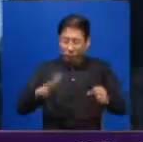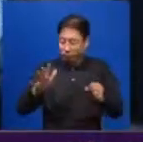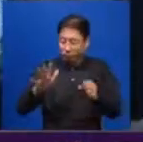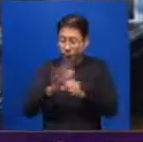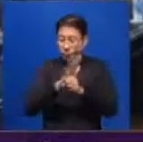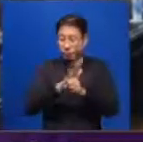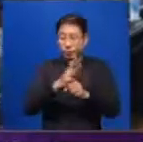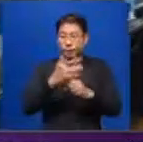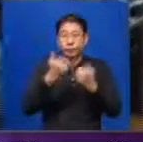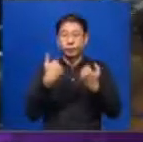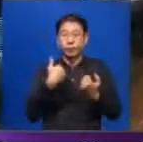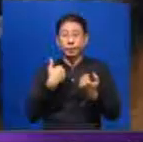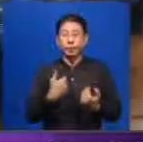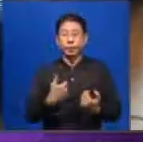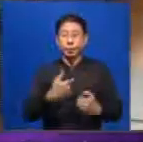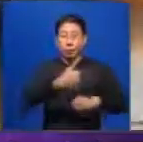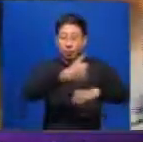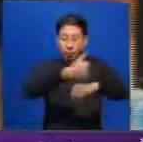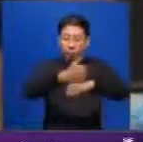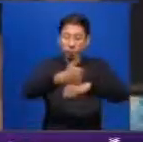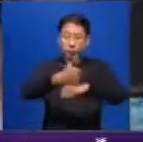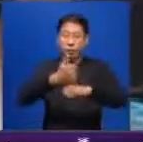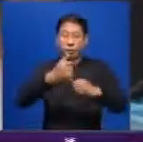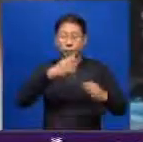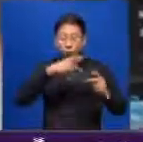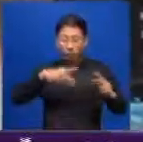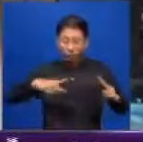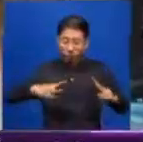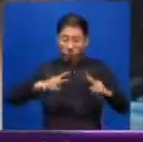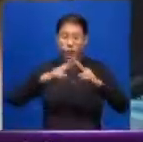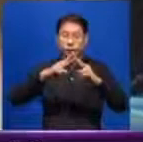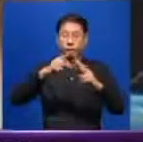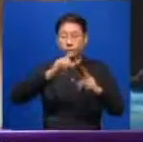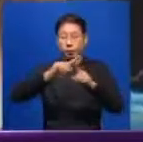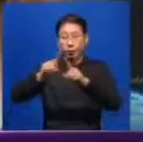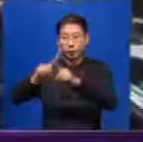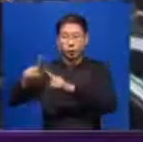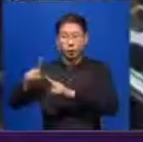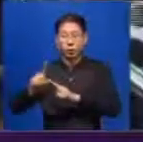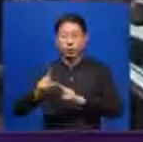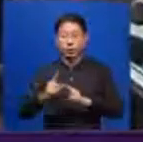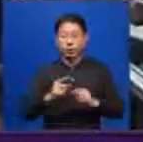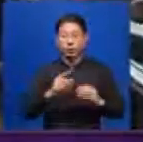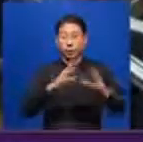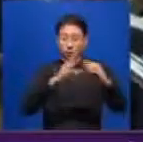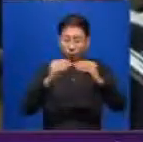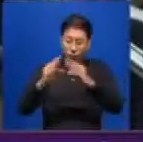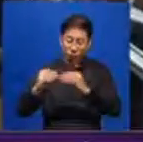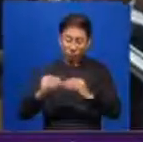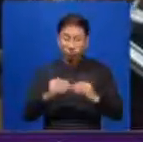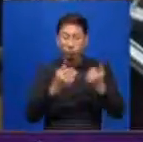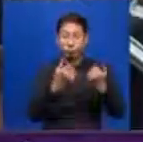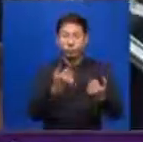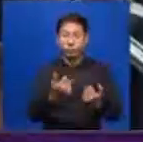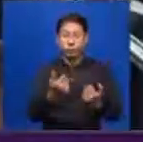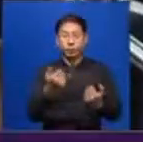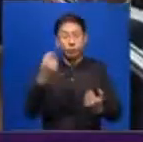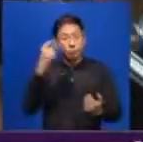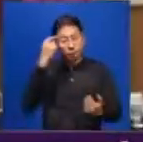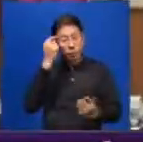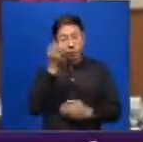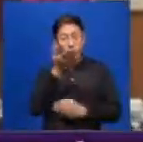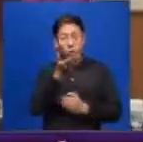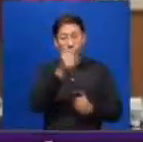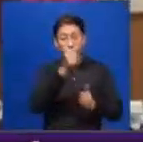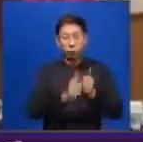นายกรัฐมนตรีได้เป็นประธานประชุมหัวหน้าส่วนราชการระดับปลัดกระทรวงหรือเทียบเท่าเพื่อติดตามการทำงานและปัญหาอุปสรรคต่างๆพร้อมขอให้